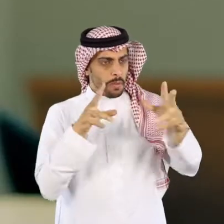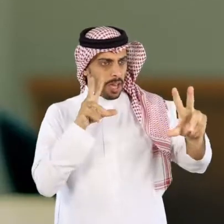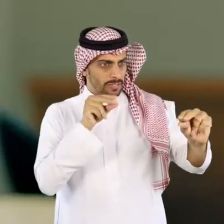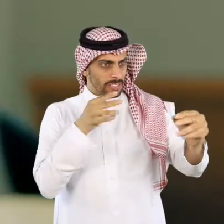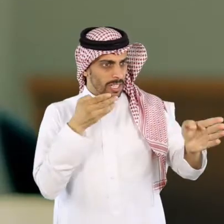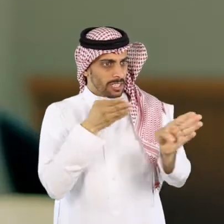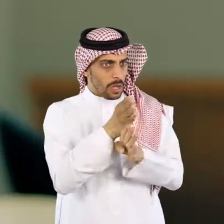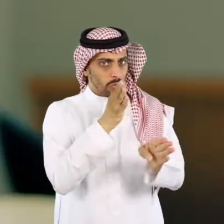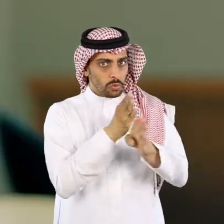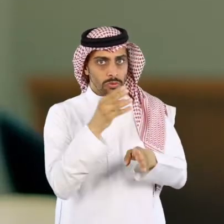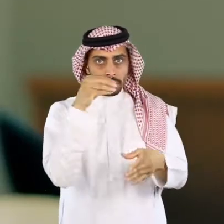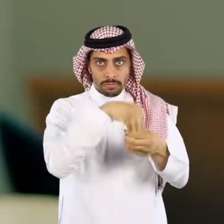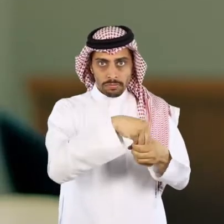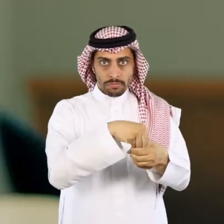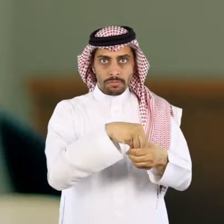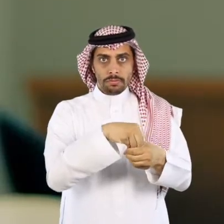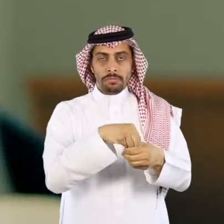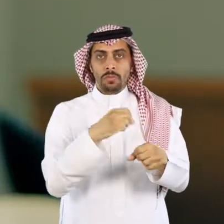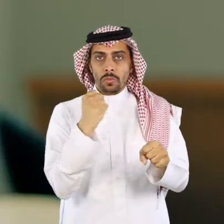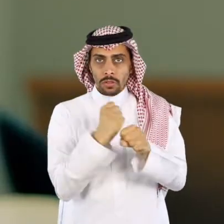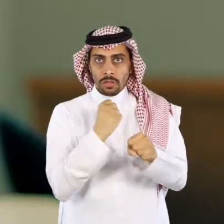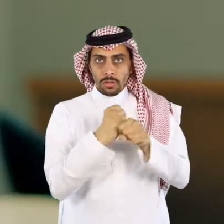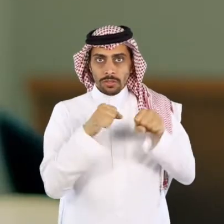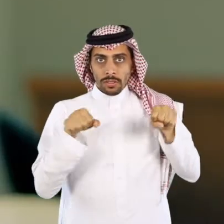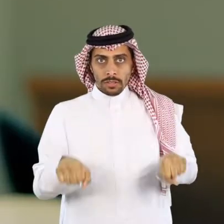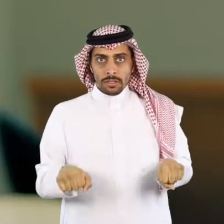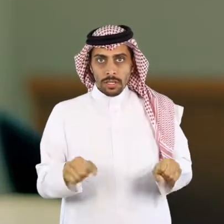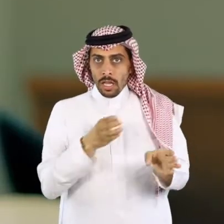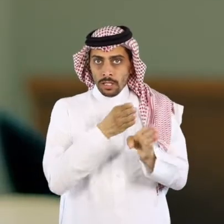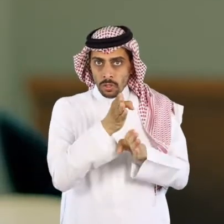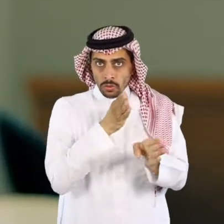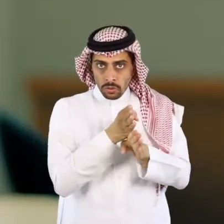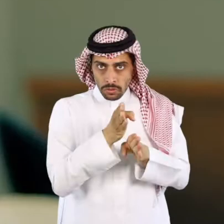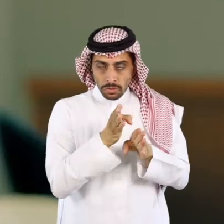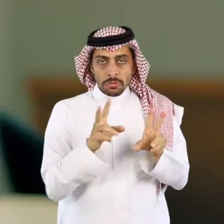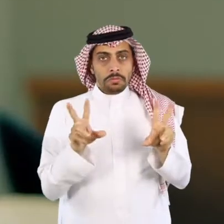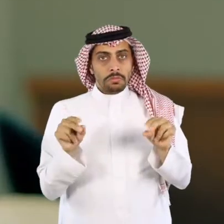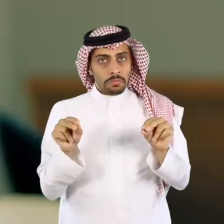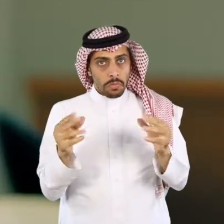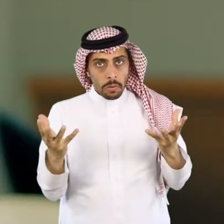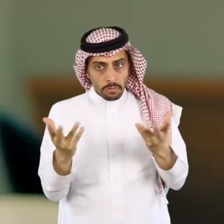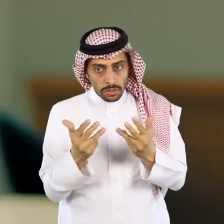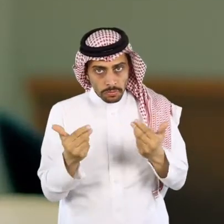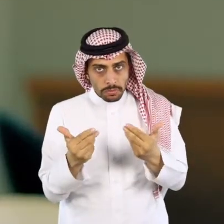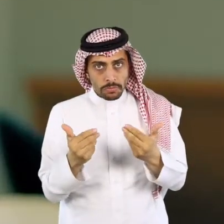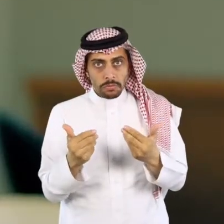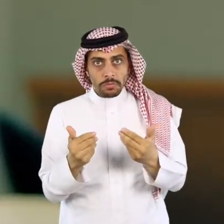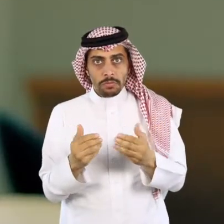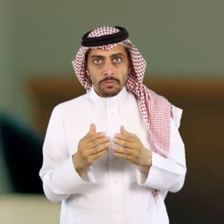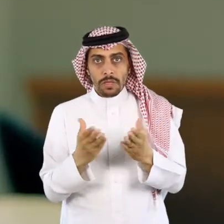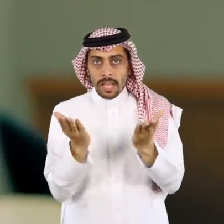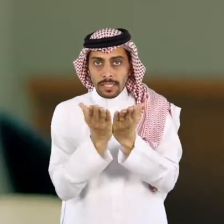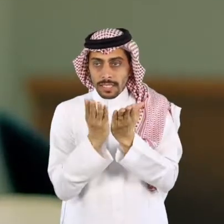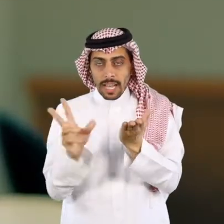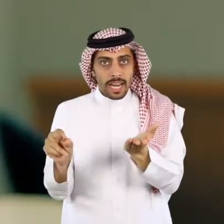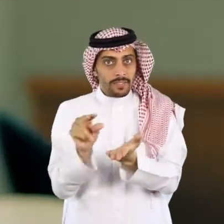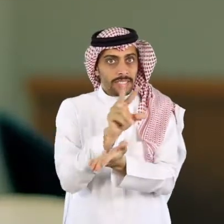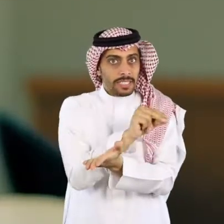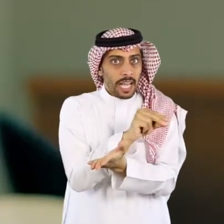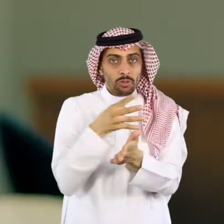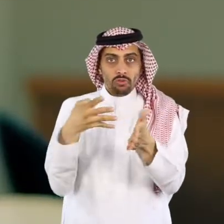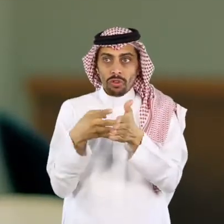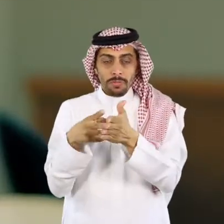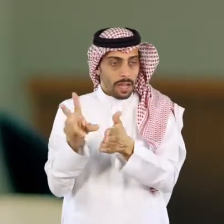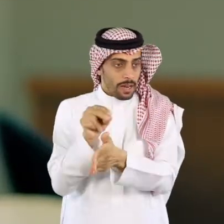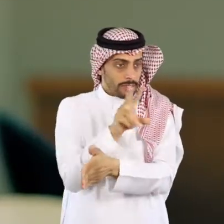حصلت على شركة توظفني في التخصص وفي القسم أو الدراسة حق